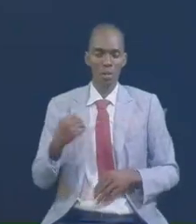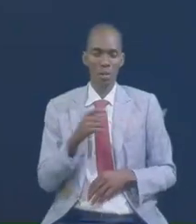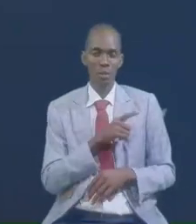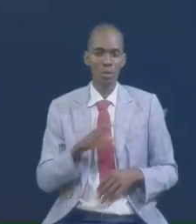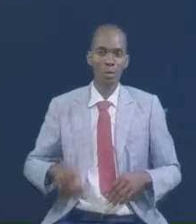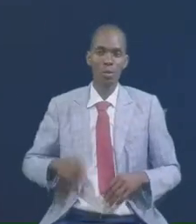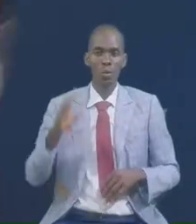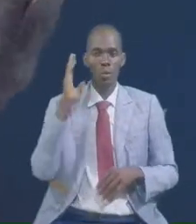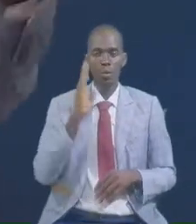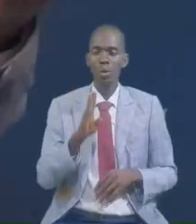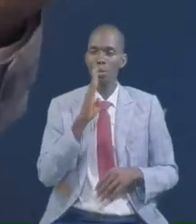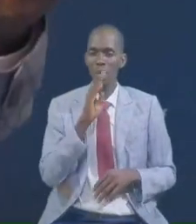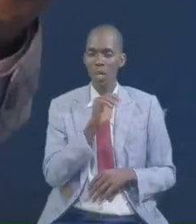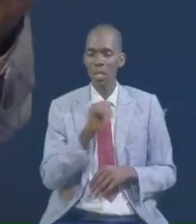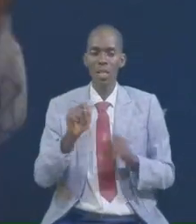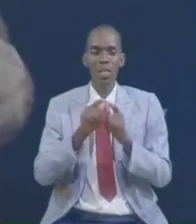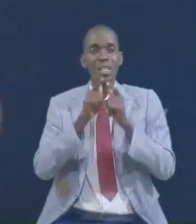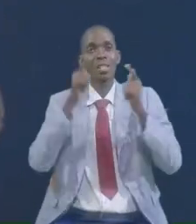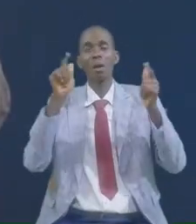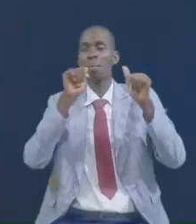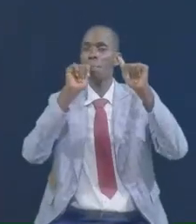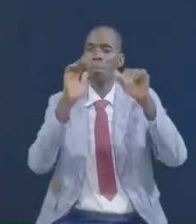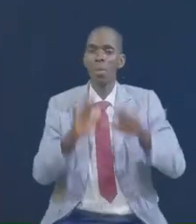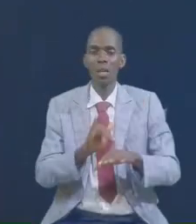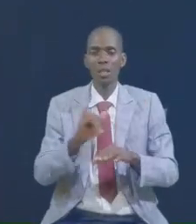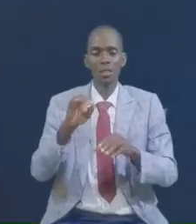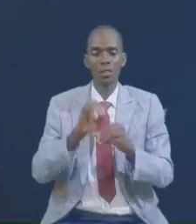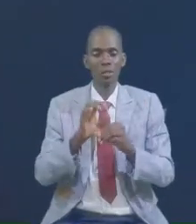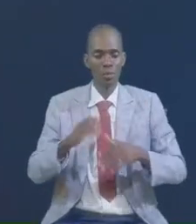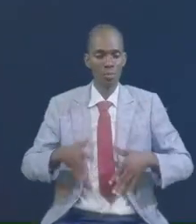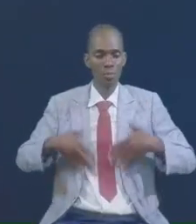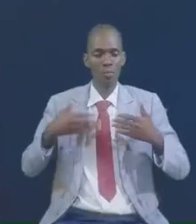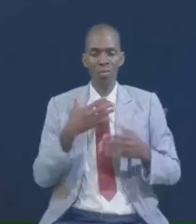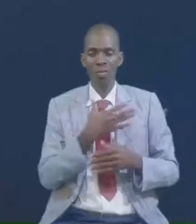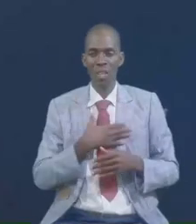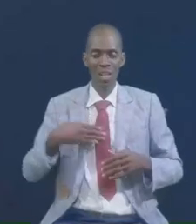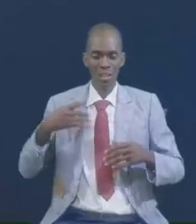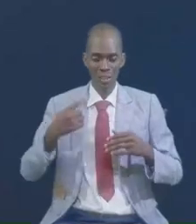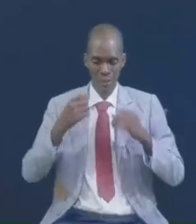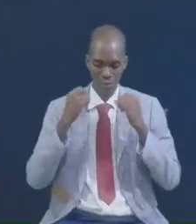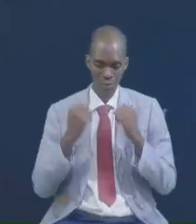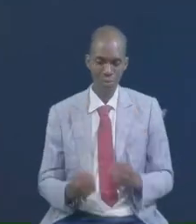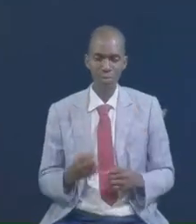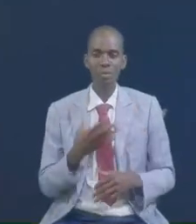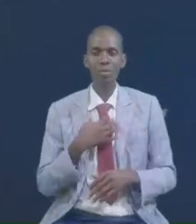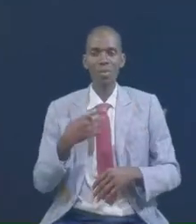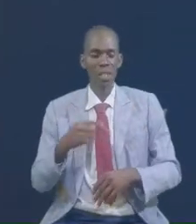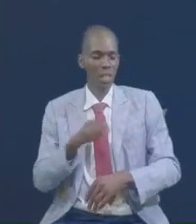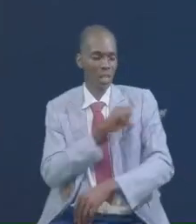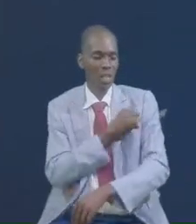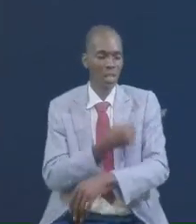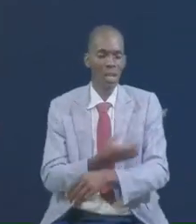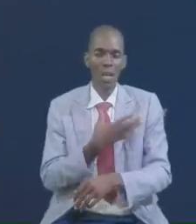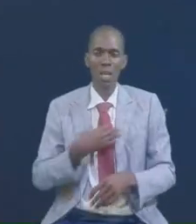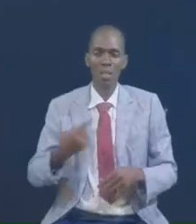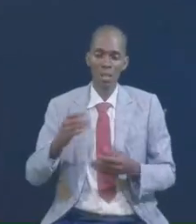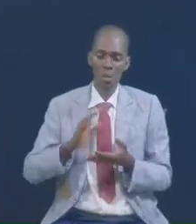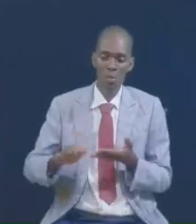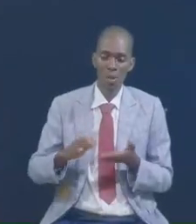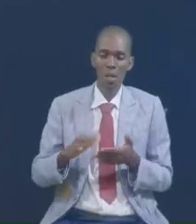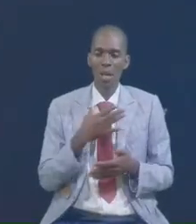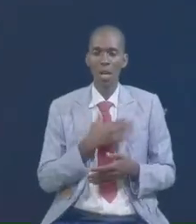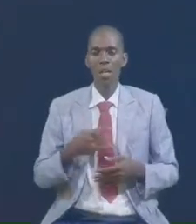sera une grande bénédiction dans ta vie et la puissance et la force et le pardon et